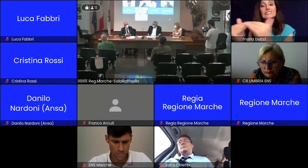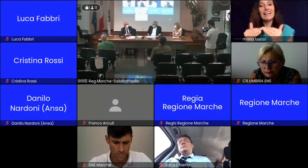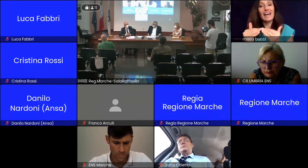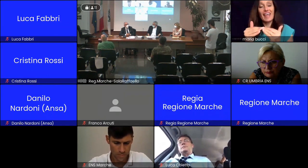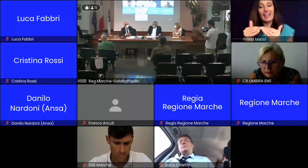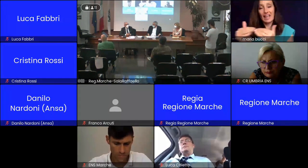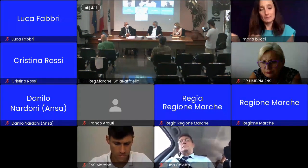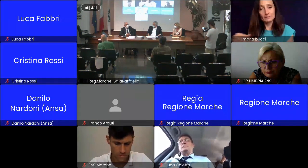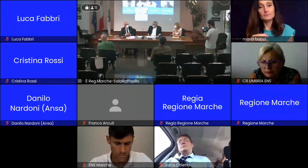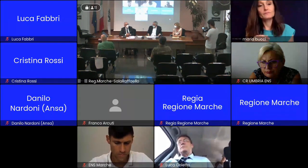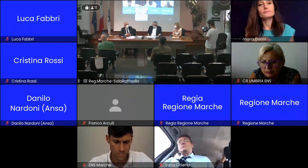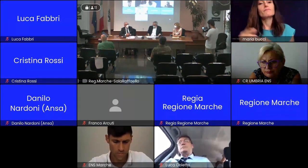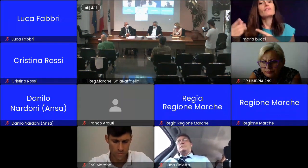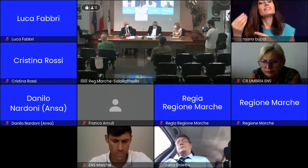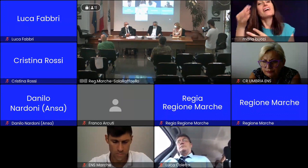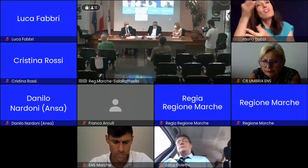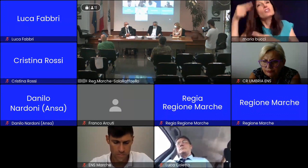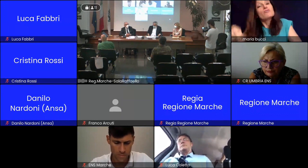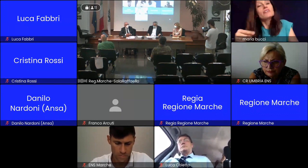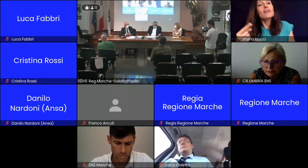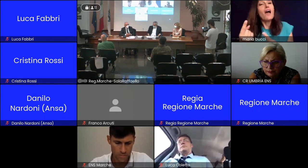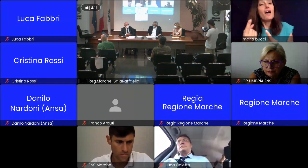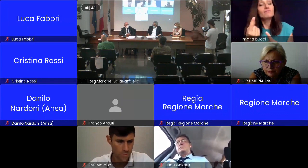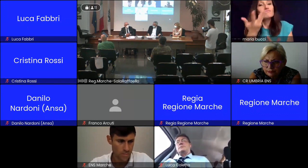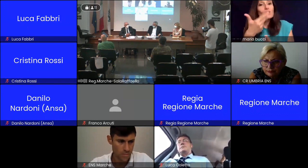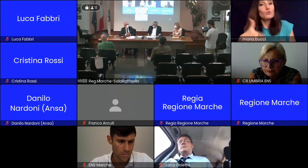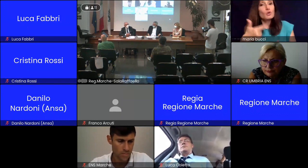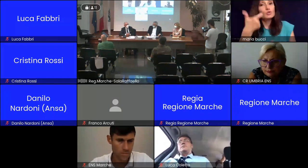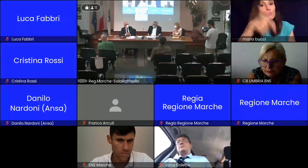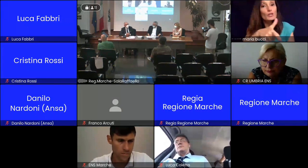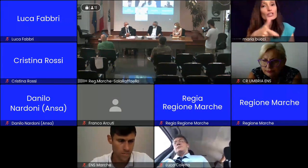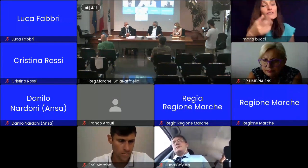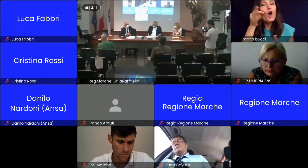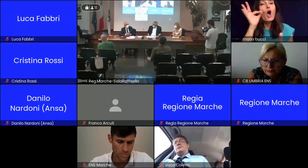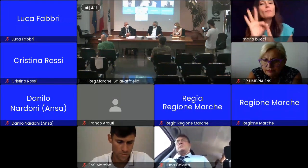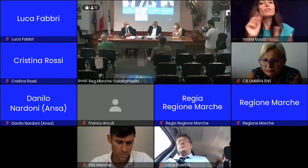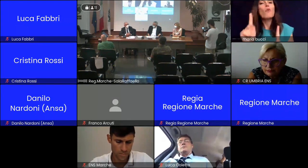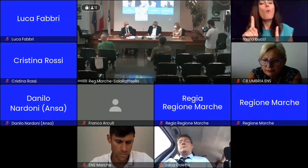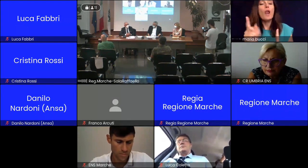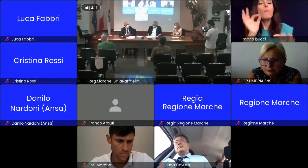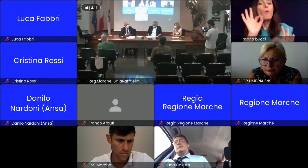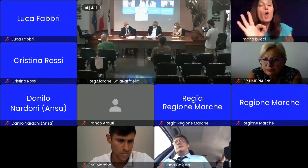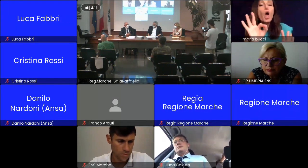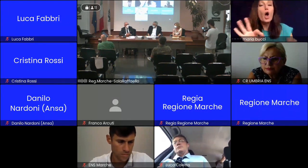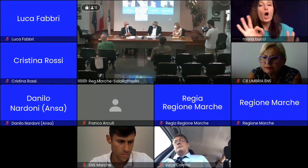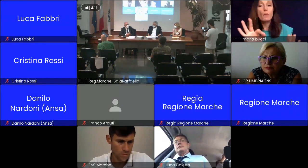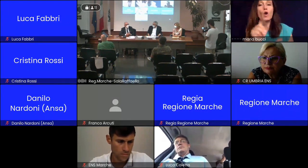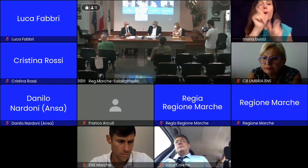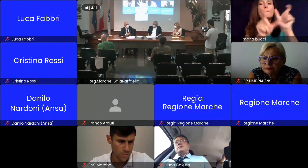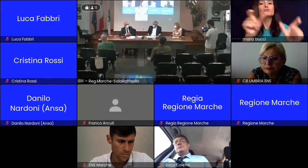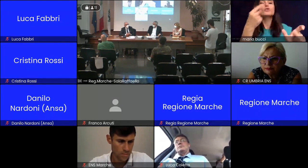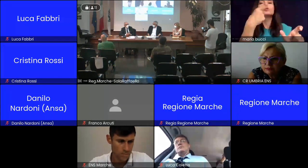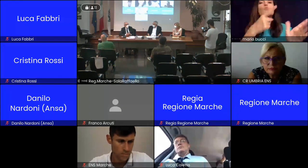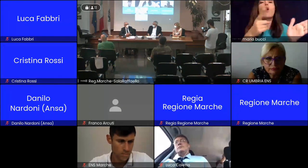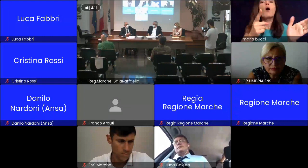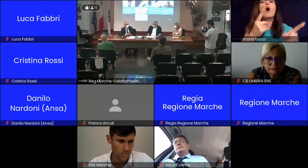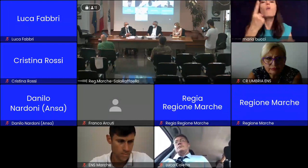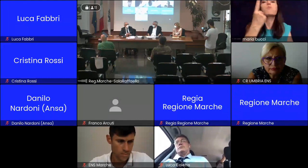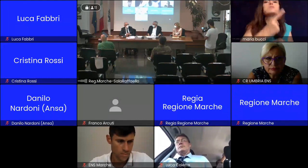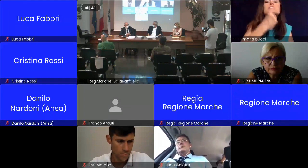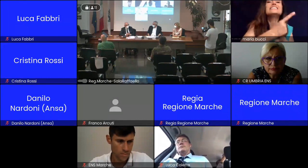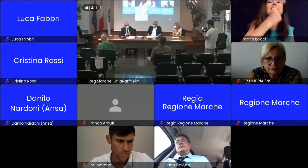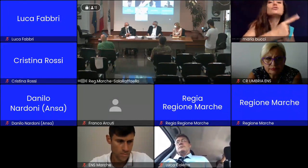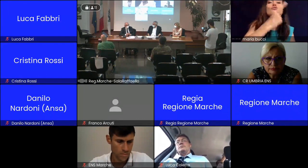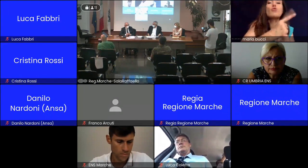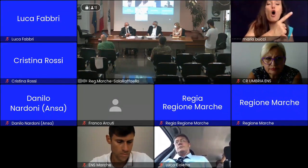bisogni davanti molto spesso alle insensibilità della società. E questo